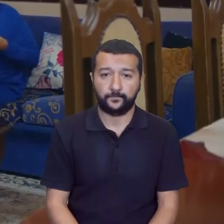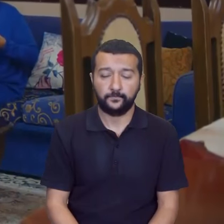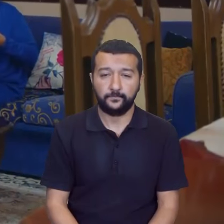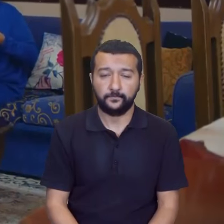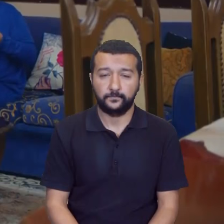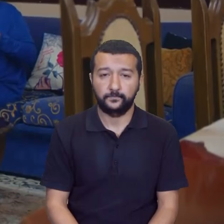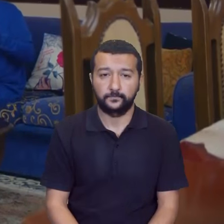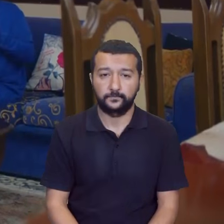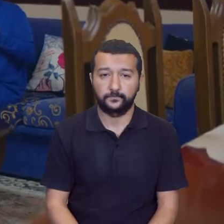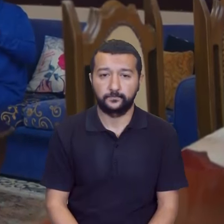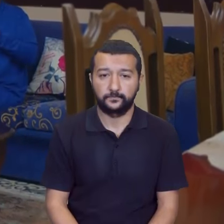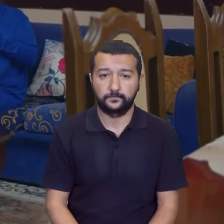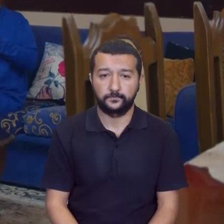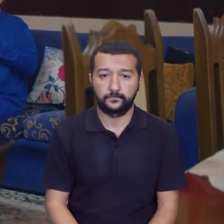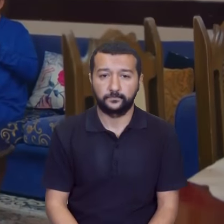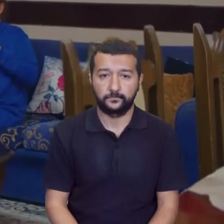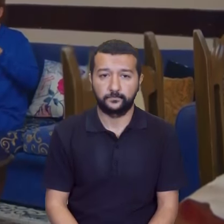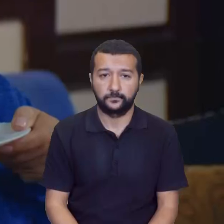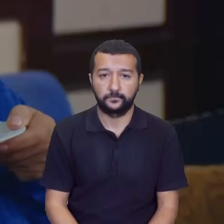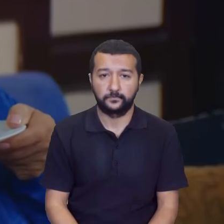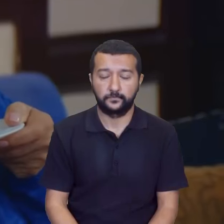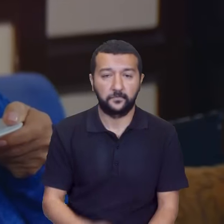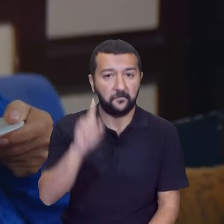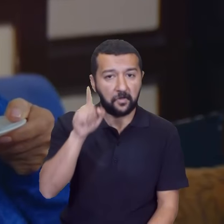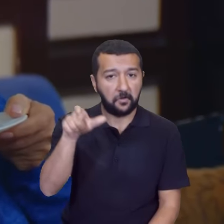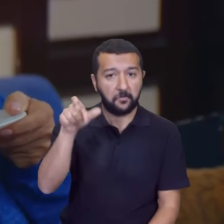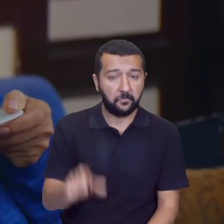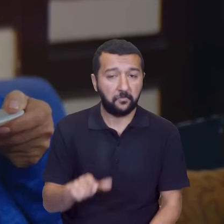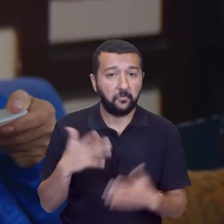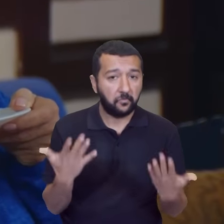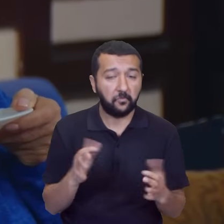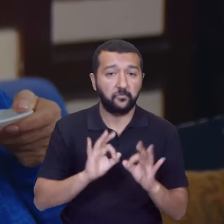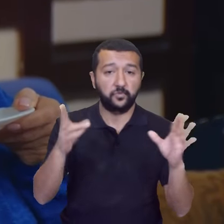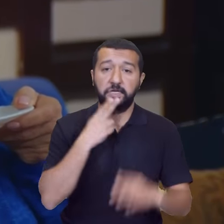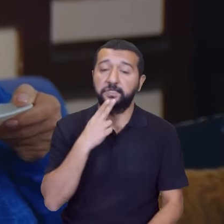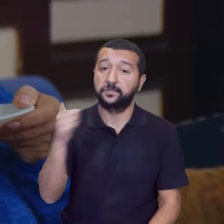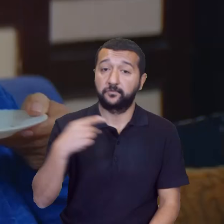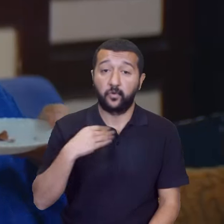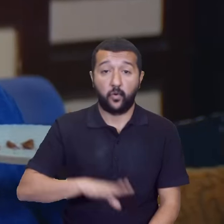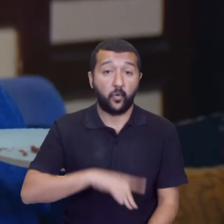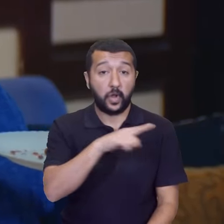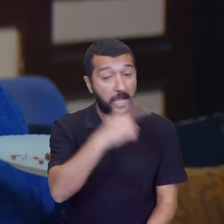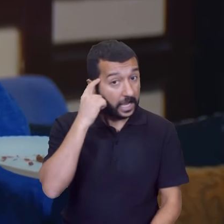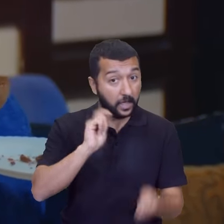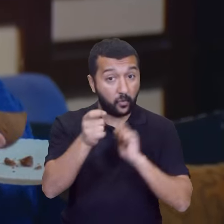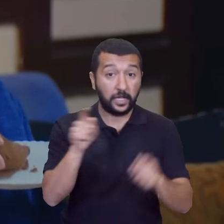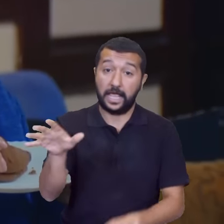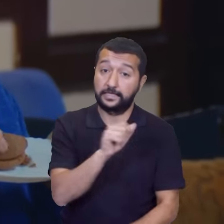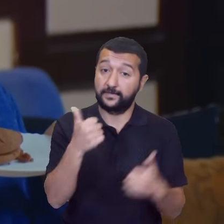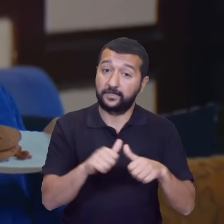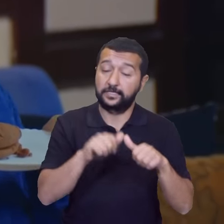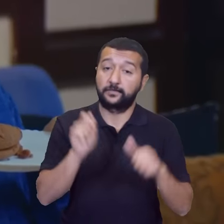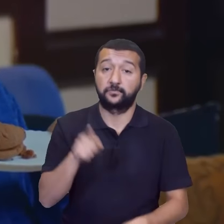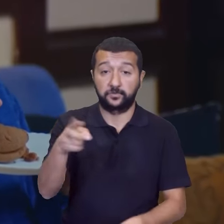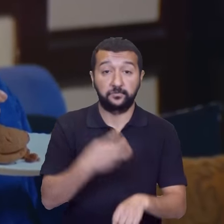Bardağın sonunu içip Hale'ye verdi. Vallahi dört başı mamur kız. Bizim oğlan aklını kullansa da alsa şu